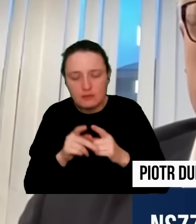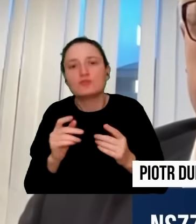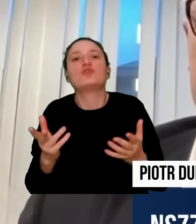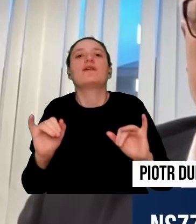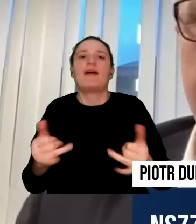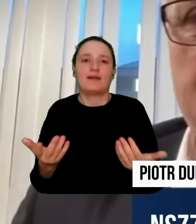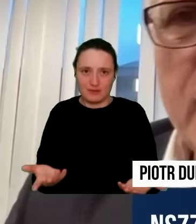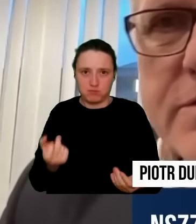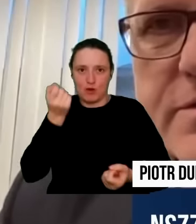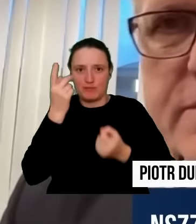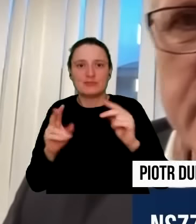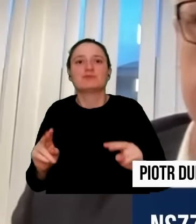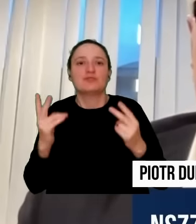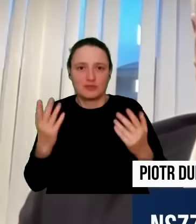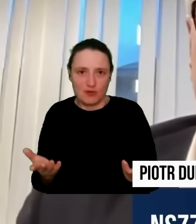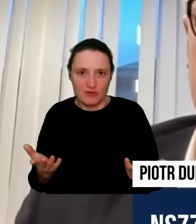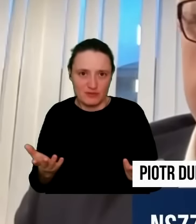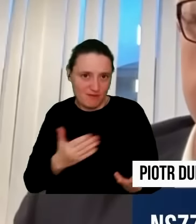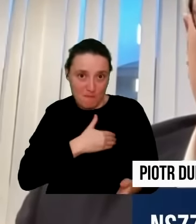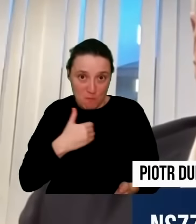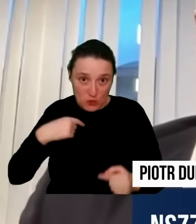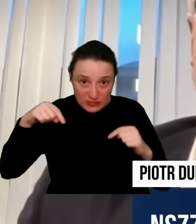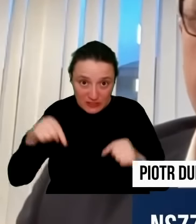też oczekiwać, że w Polsce zostaną